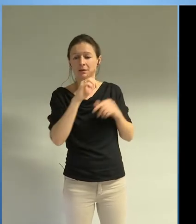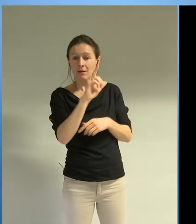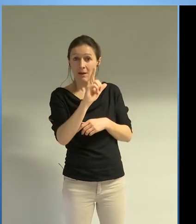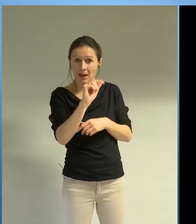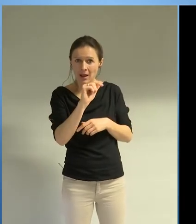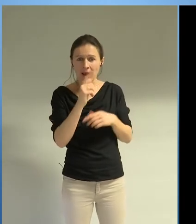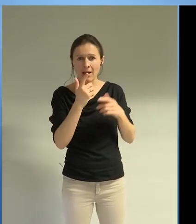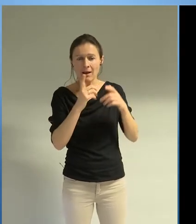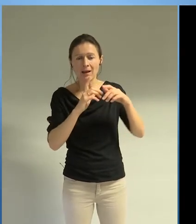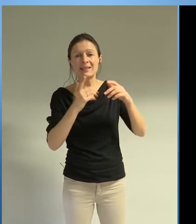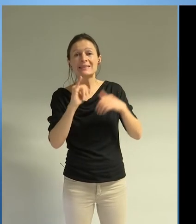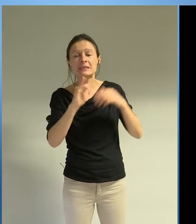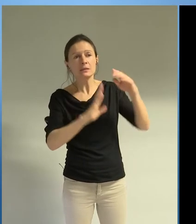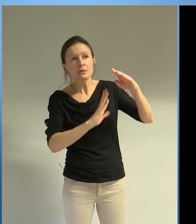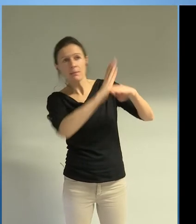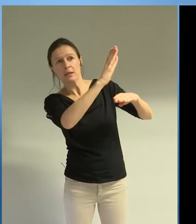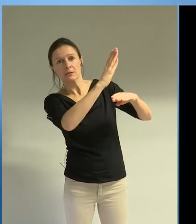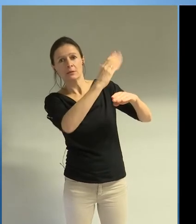pour le territoire